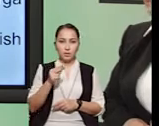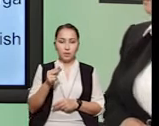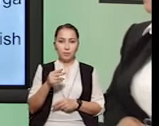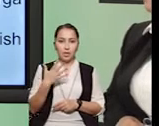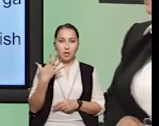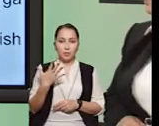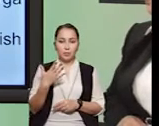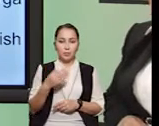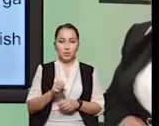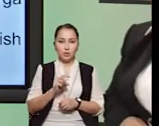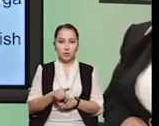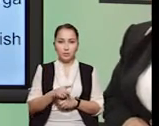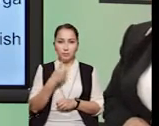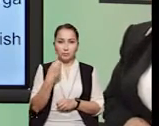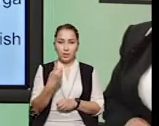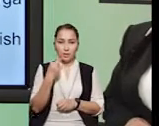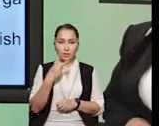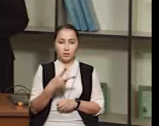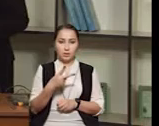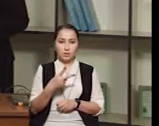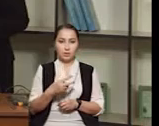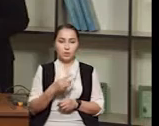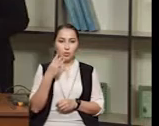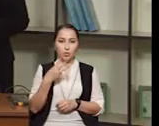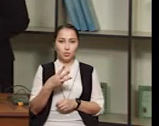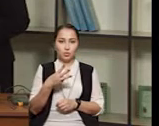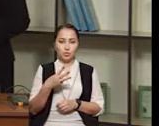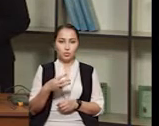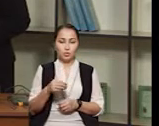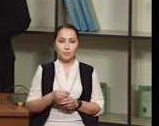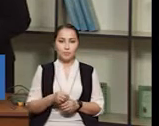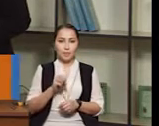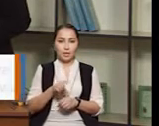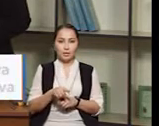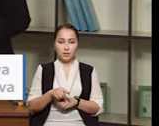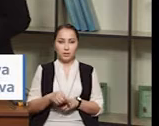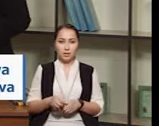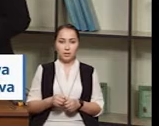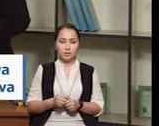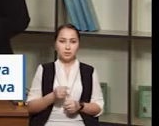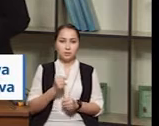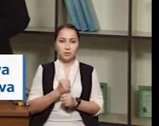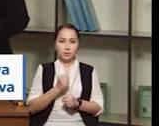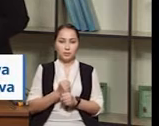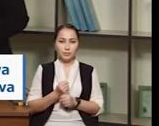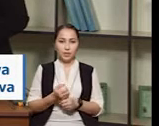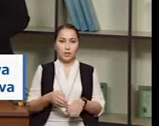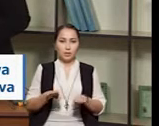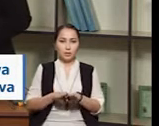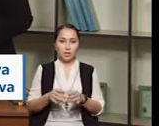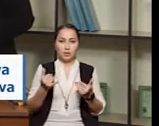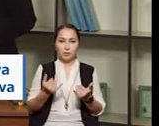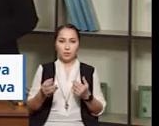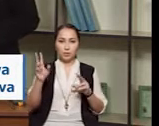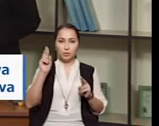сахифасы. 5-ші машқыны 1-ші, 2-ші ва 3-ші масалаларыны ечеш. Шу